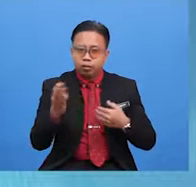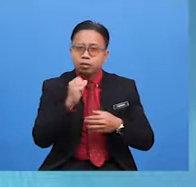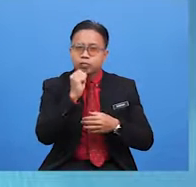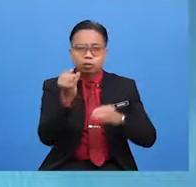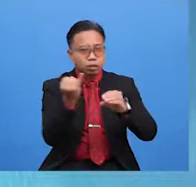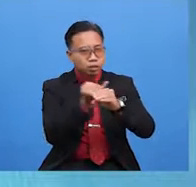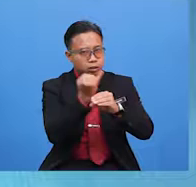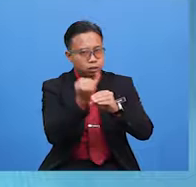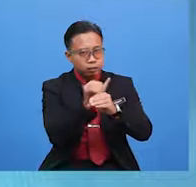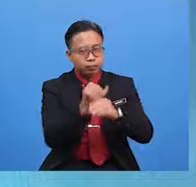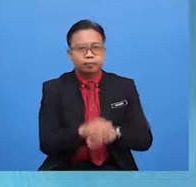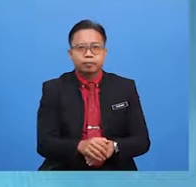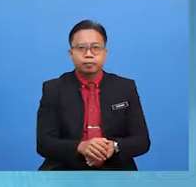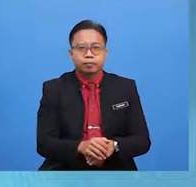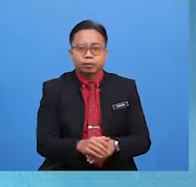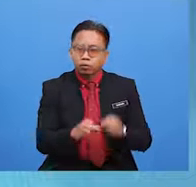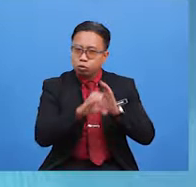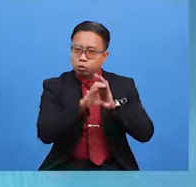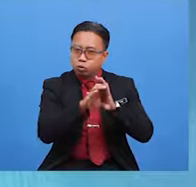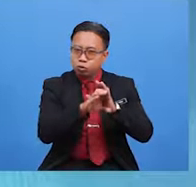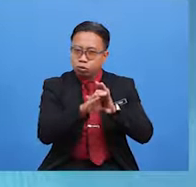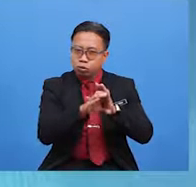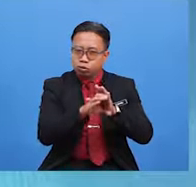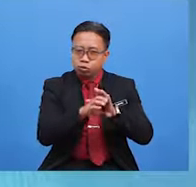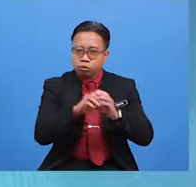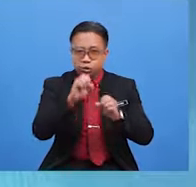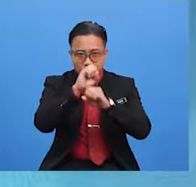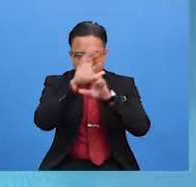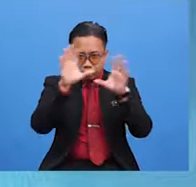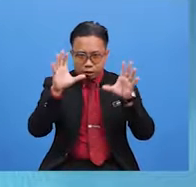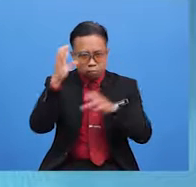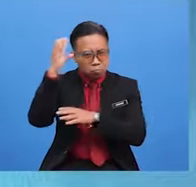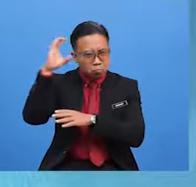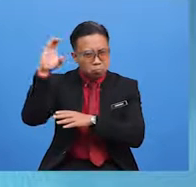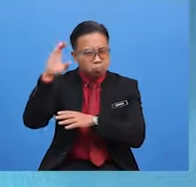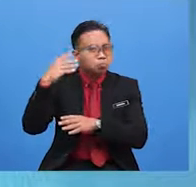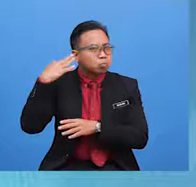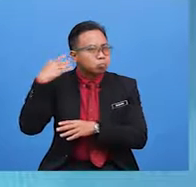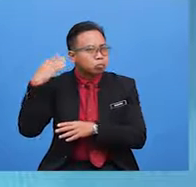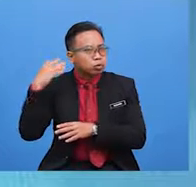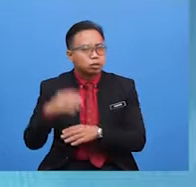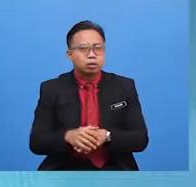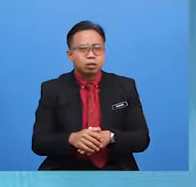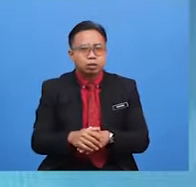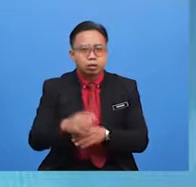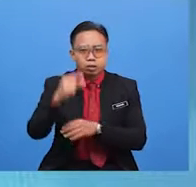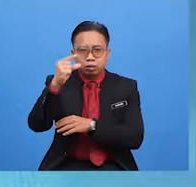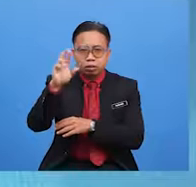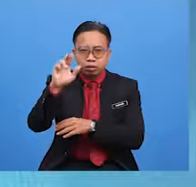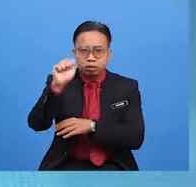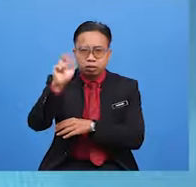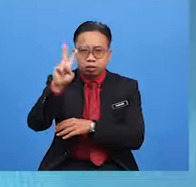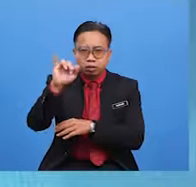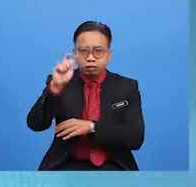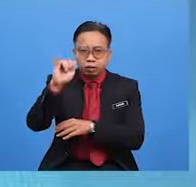jirin adalah seperti cahaya, bunyi, daya tarikan